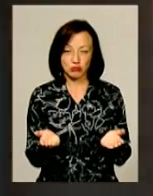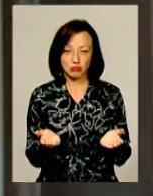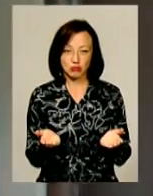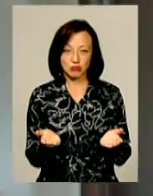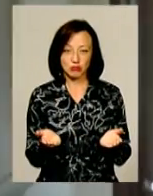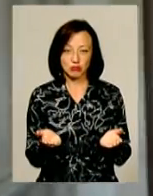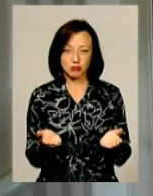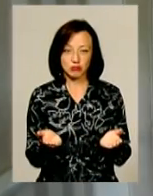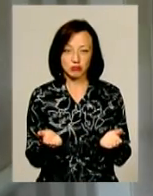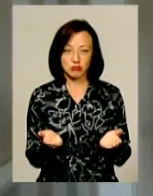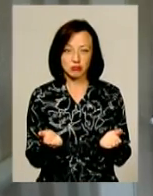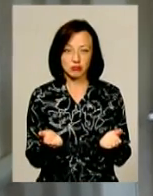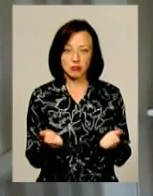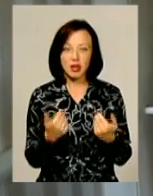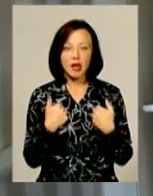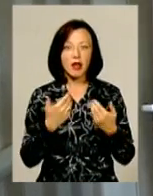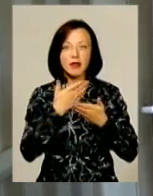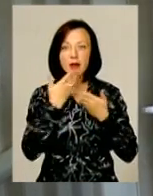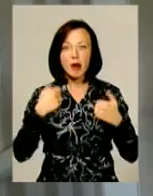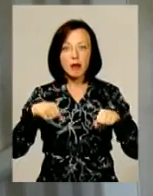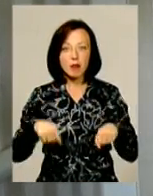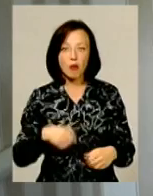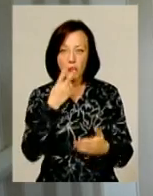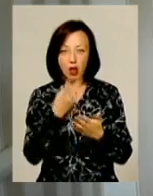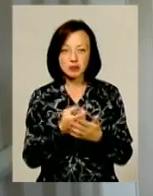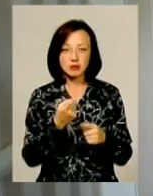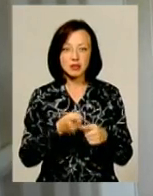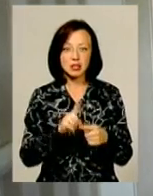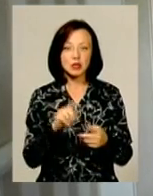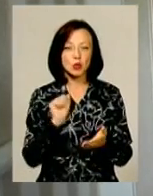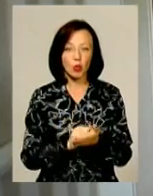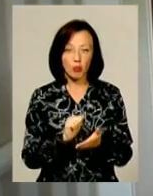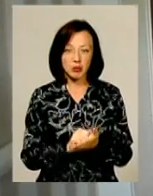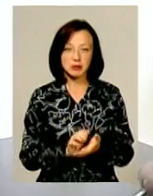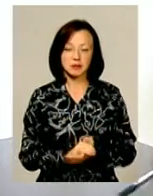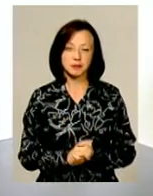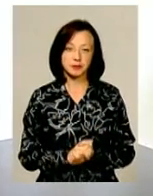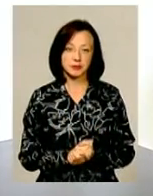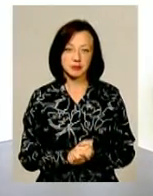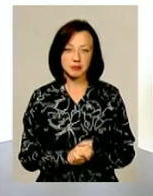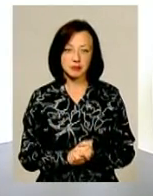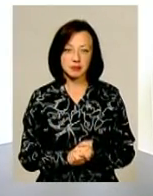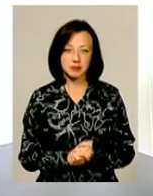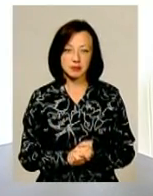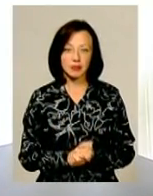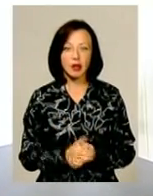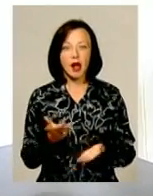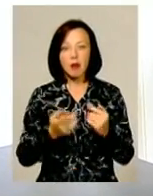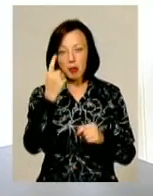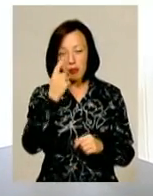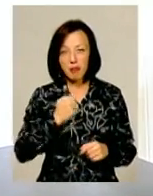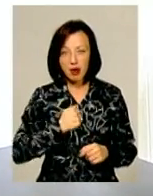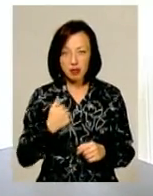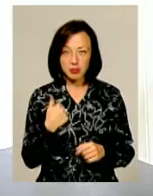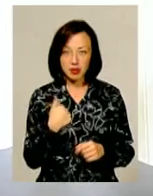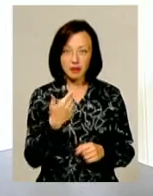Я вас не вибачаю. Ми що зрозуміли? Вибачте, будь ласка, але я не маю права вам показувати ці документи. Треба нам було попередити, по-перше, що